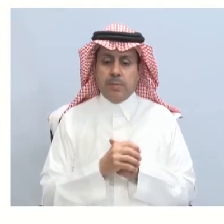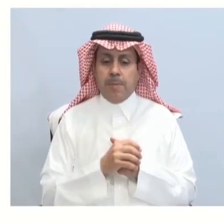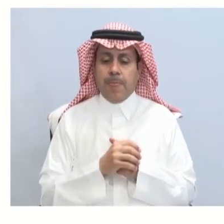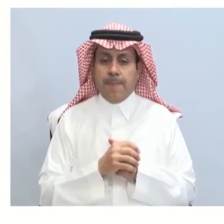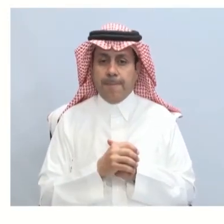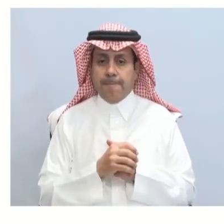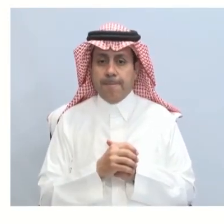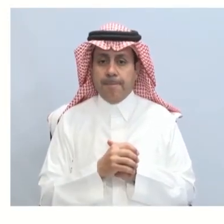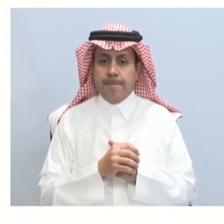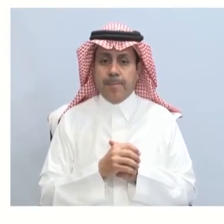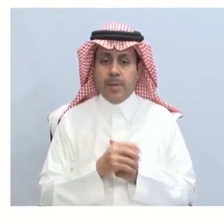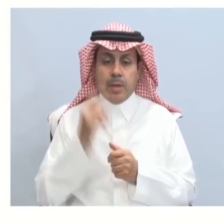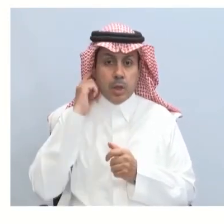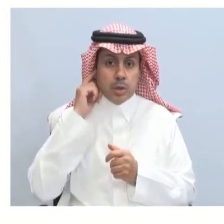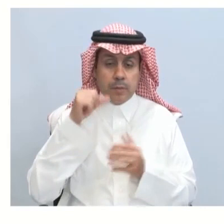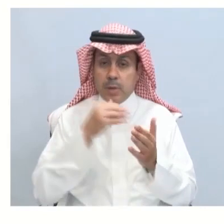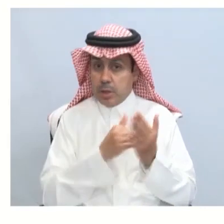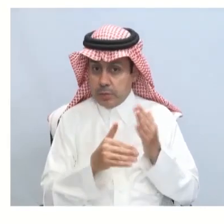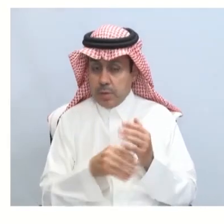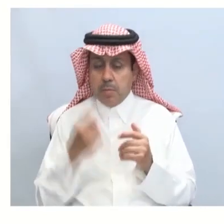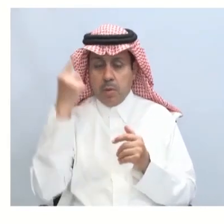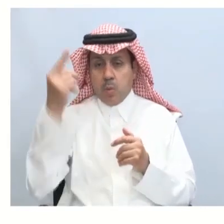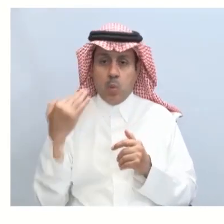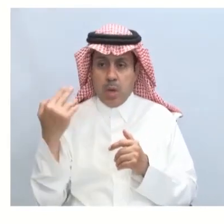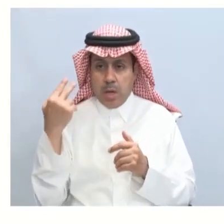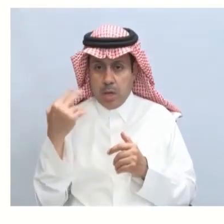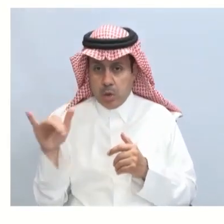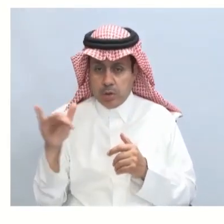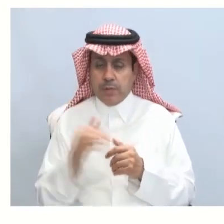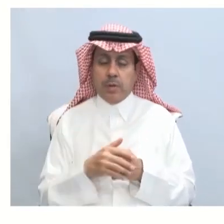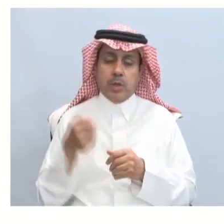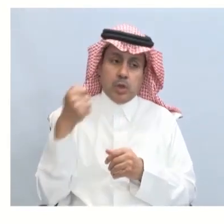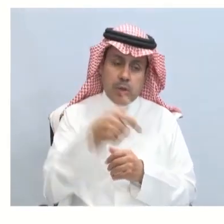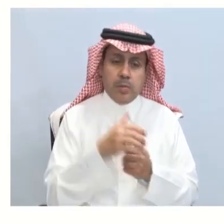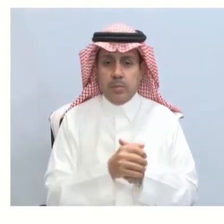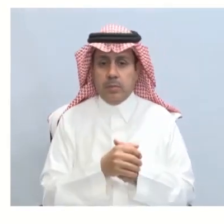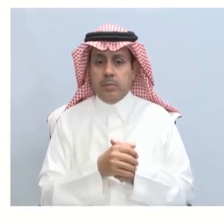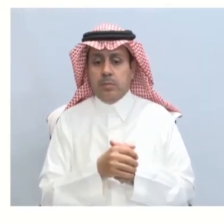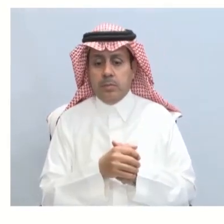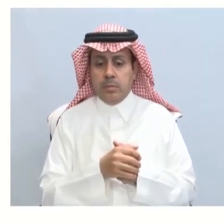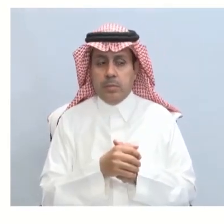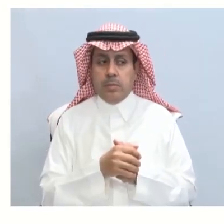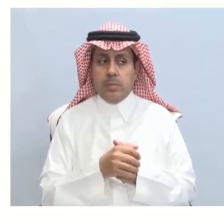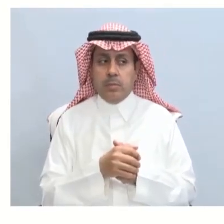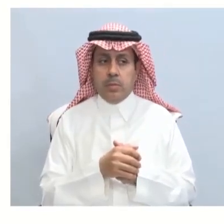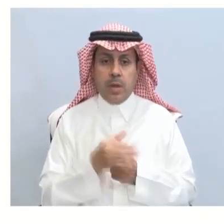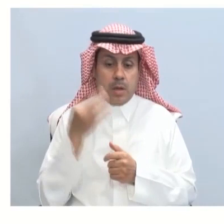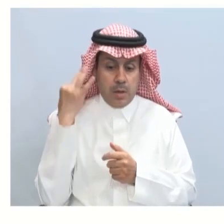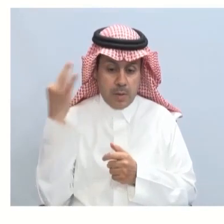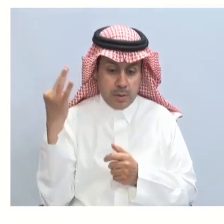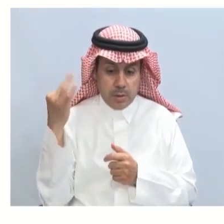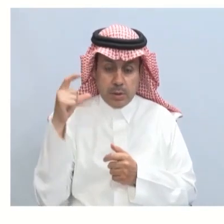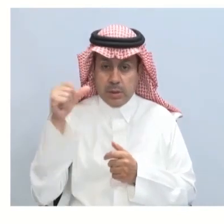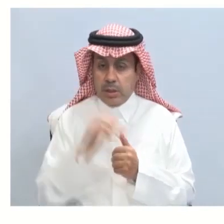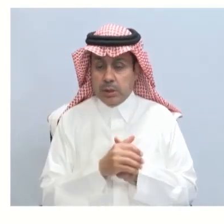فلو ذهب نصف السمع بالجنات ففي نصفي ذلك نصف الديه هنا ناتي الى ثالثا ديه